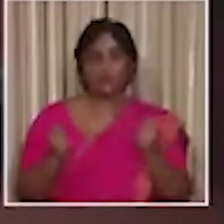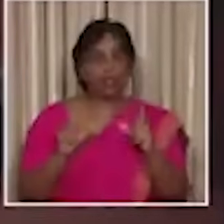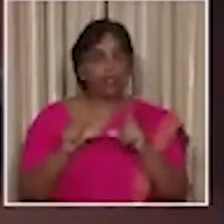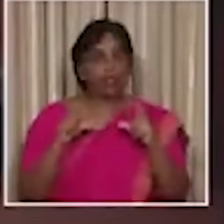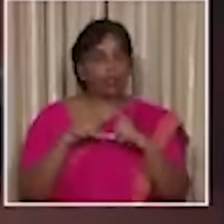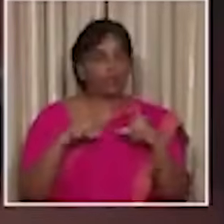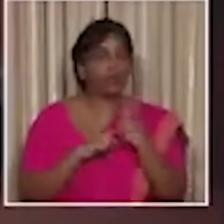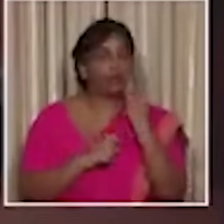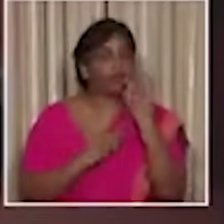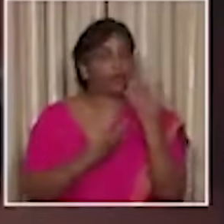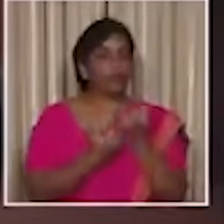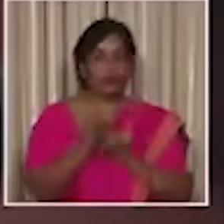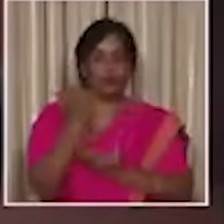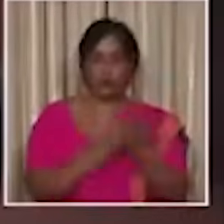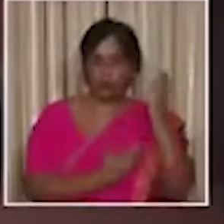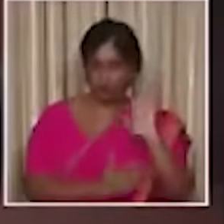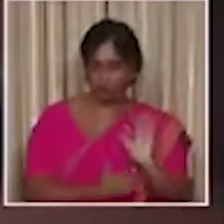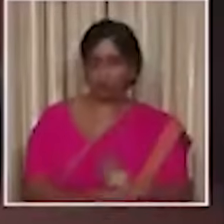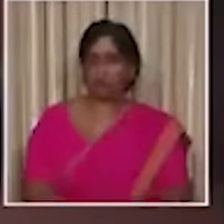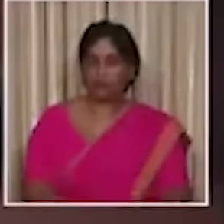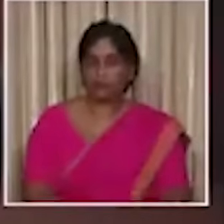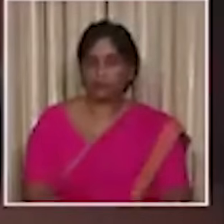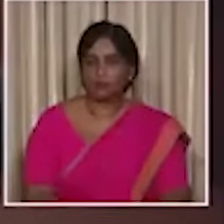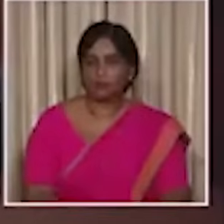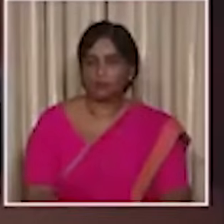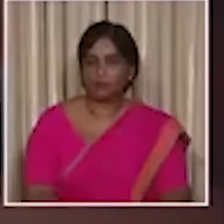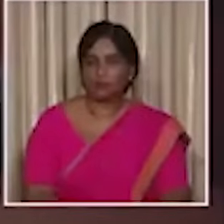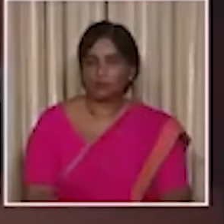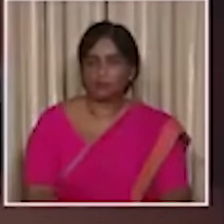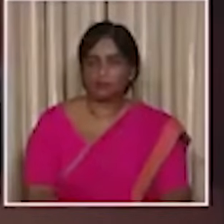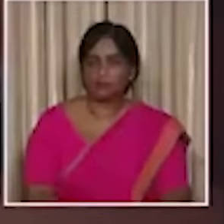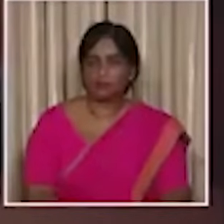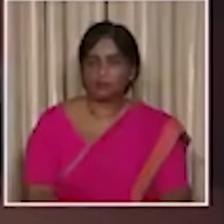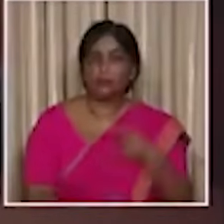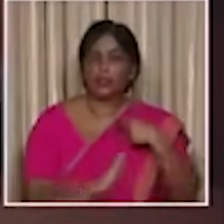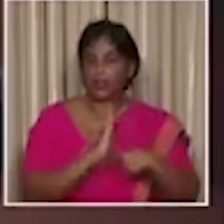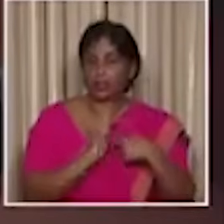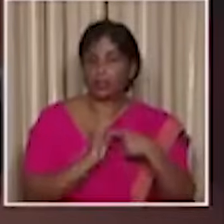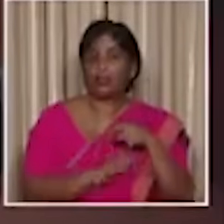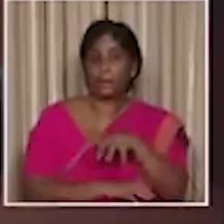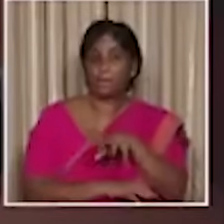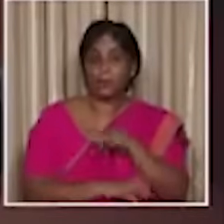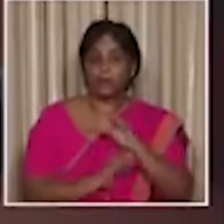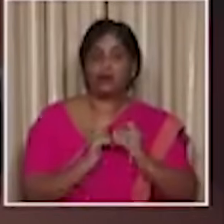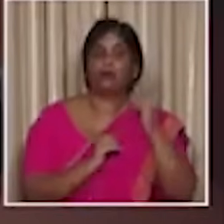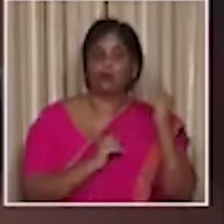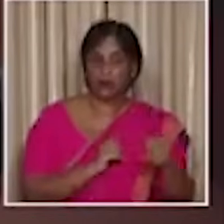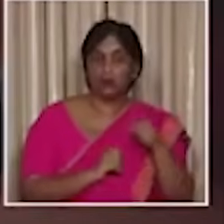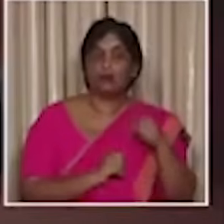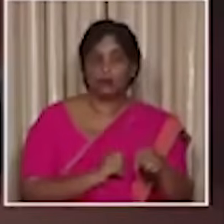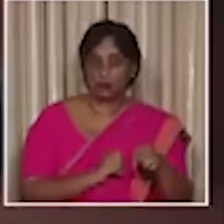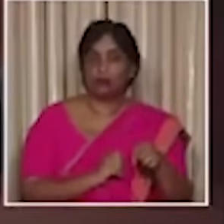තුනක් ලබා ගැනීමට ඉල්ලුම් කර තිබුණා. ඒ කියන්නේ මේක දැන් දේශීය ප්‍රයෝජනෙන් ඔබ්බට ගිහිල්ලා මේ